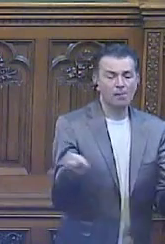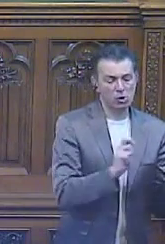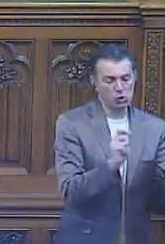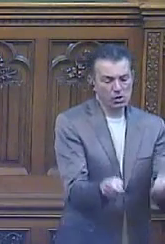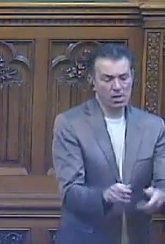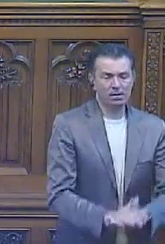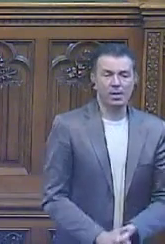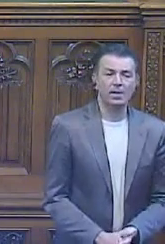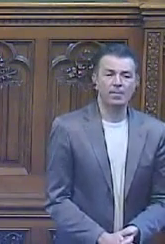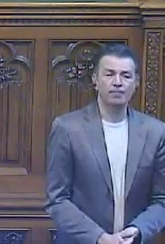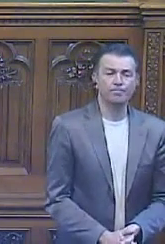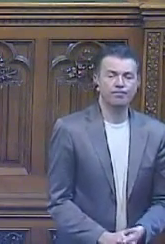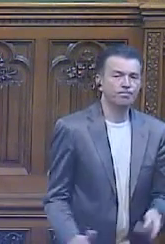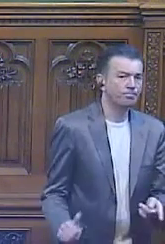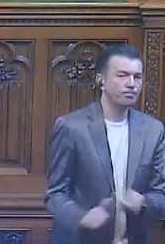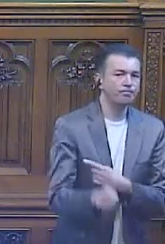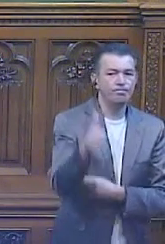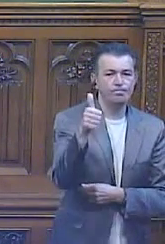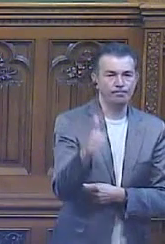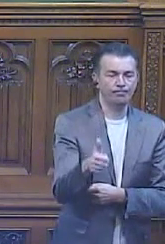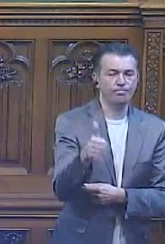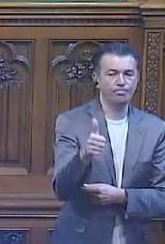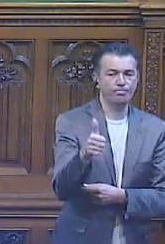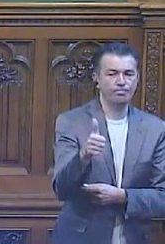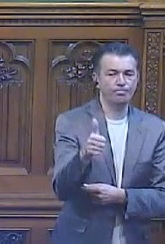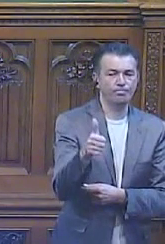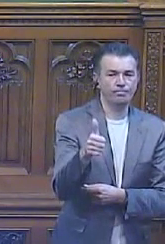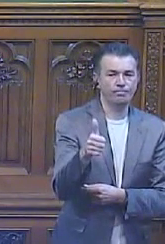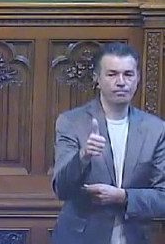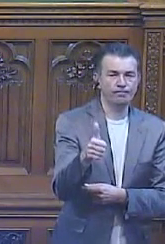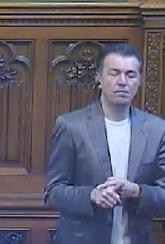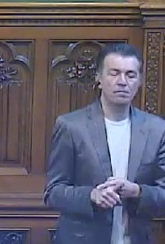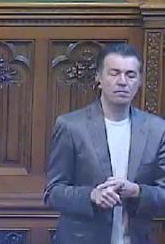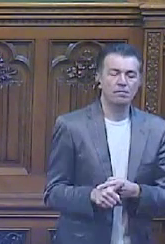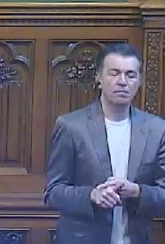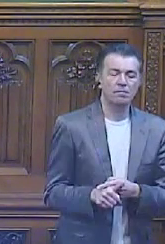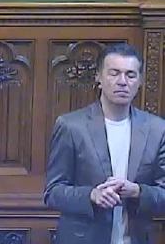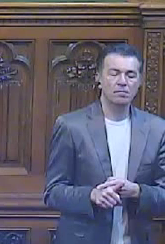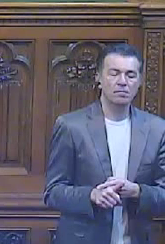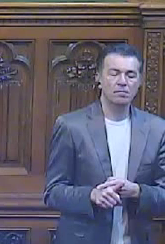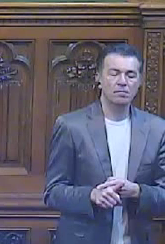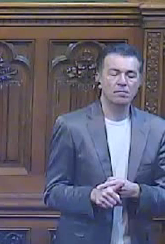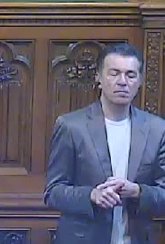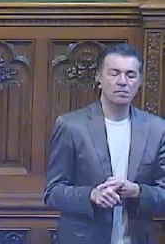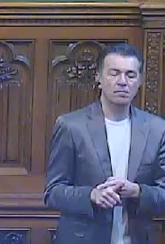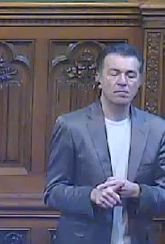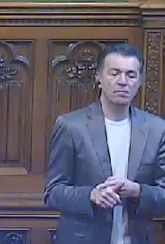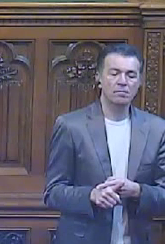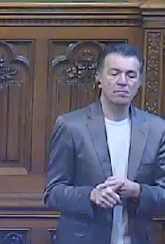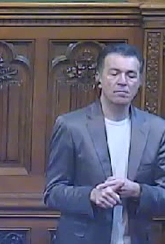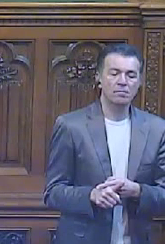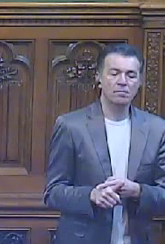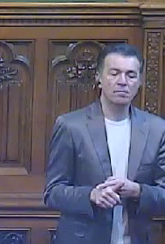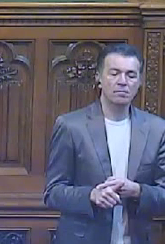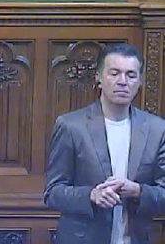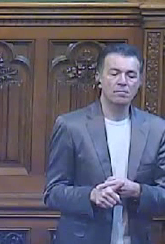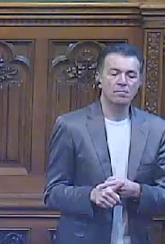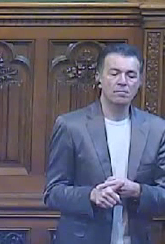Beschlussanträge. Der erste Beschlussantrag, der Landtag möge beschließen. Der Herr Landeshauptmann